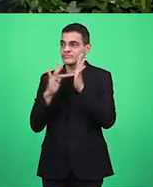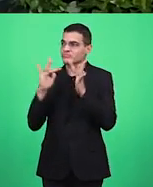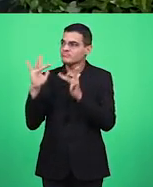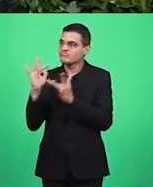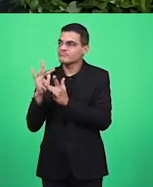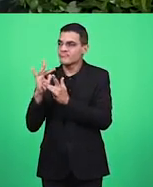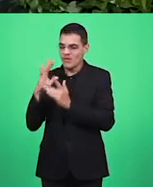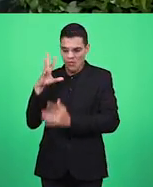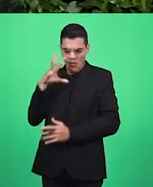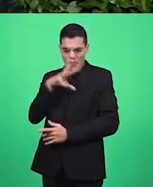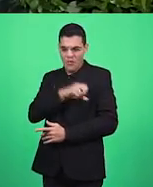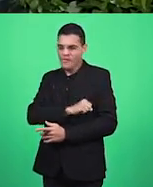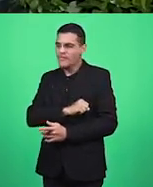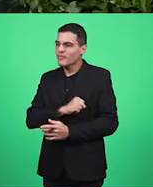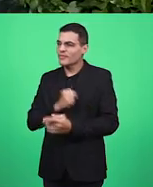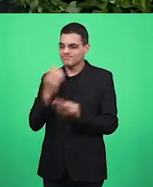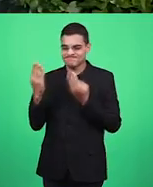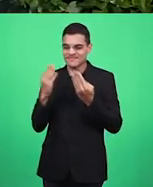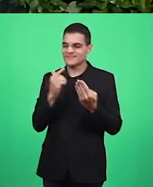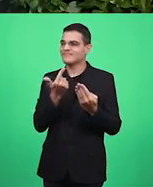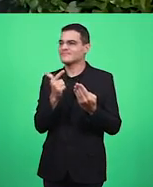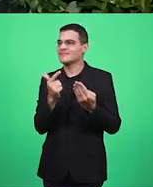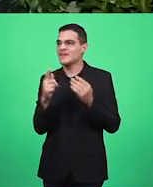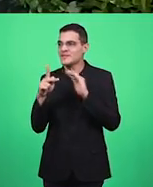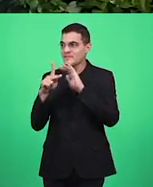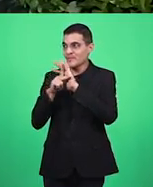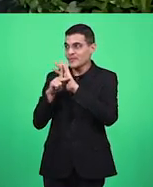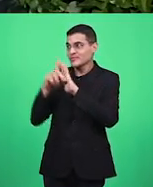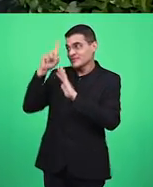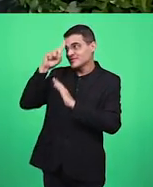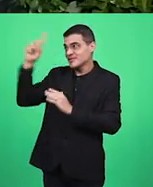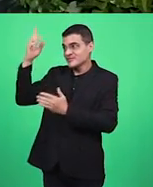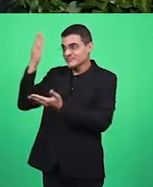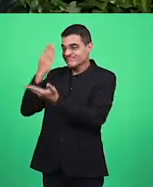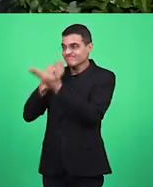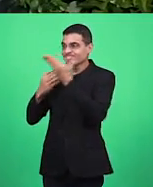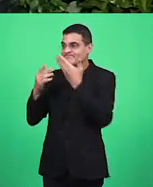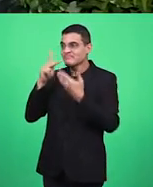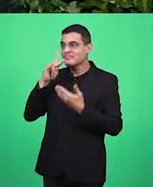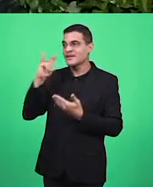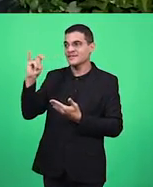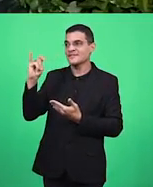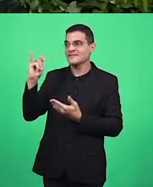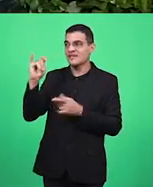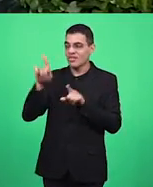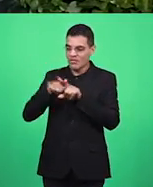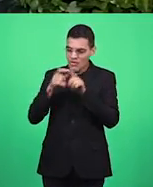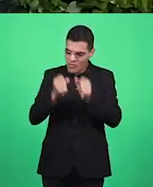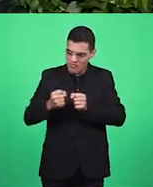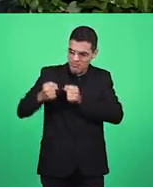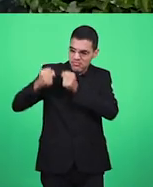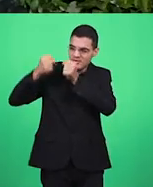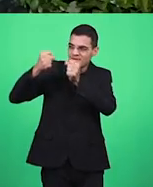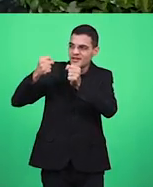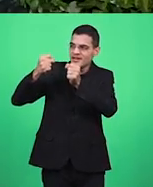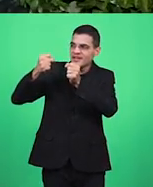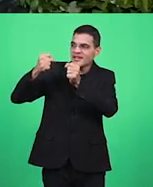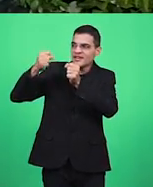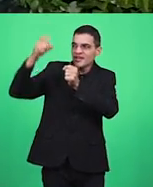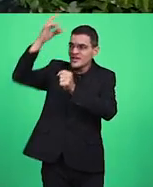Господа нашего Иисуса Христа, любовь несравненная Бога, нашего вечного Отца, и